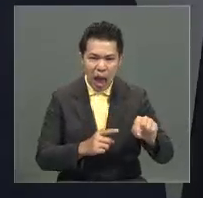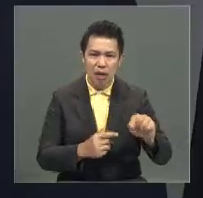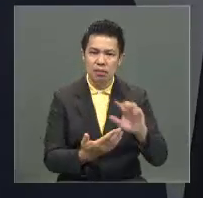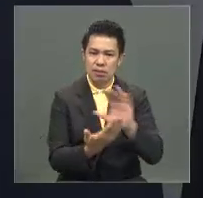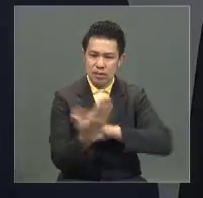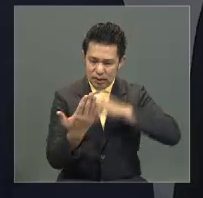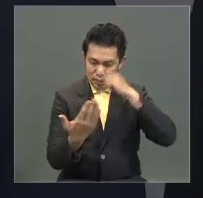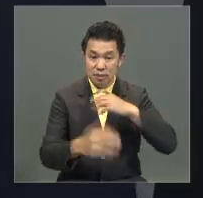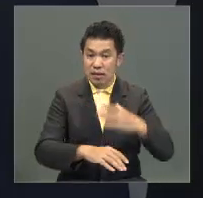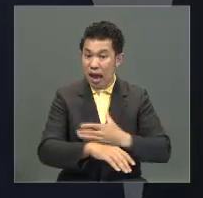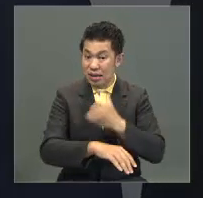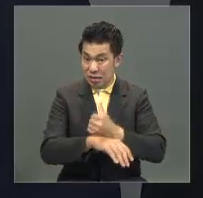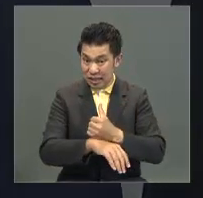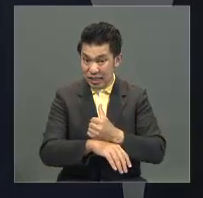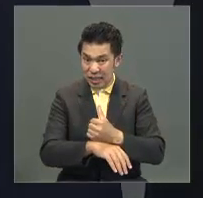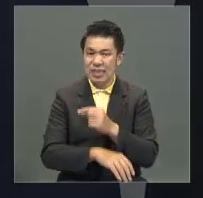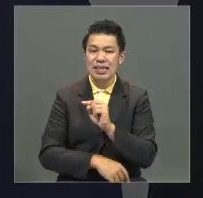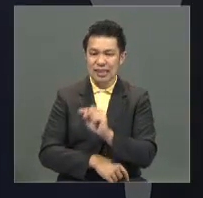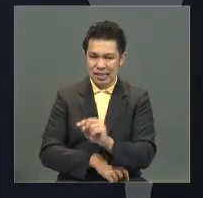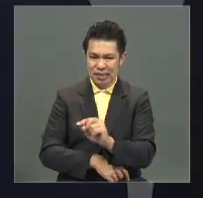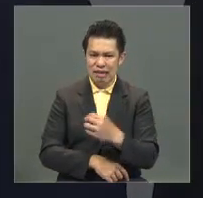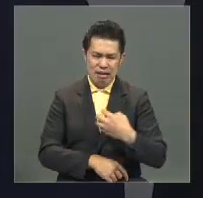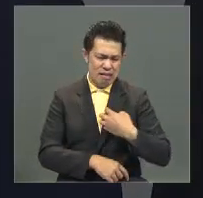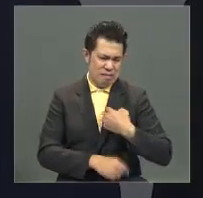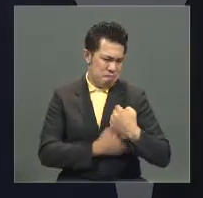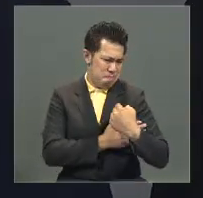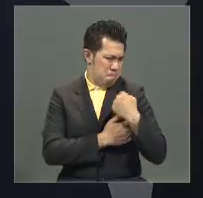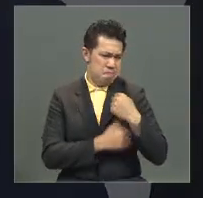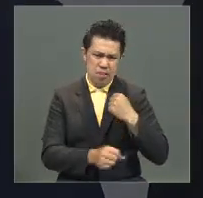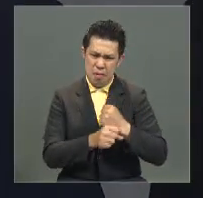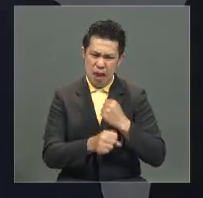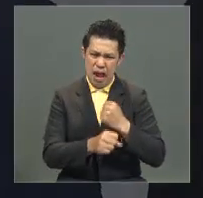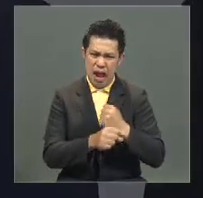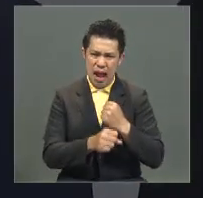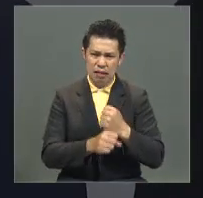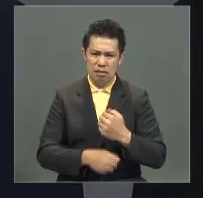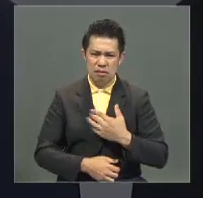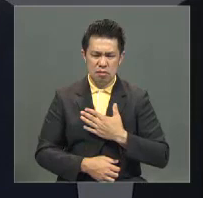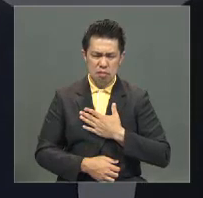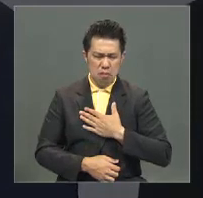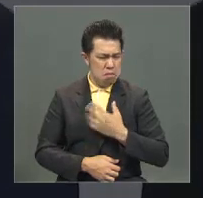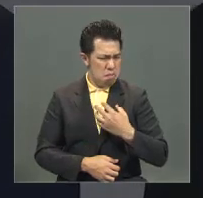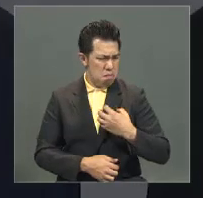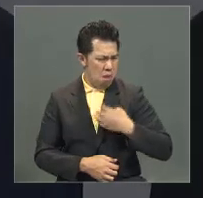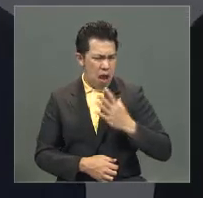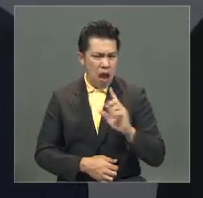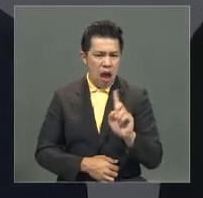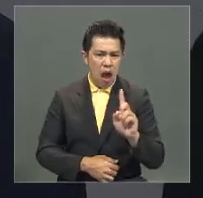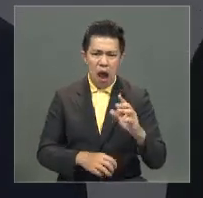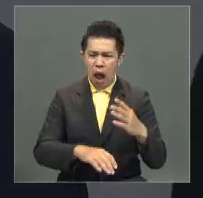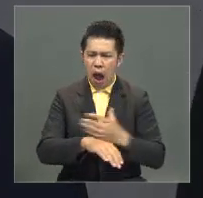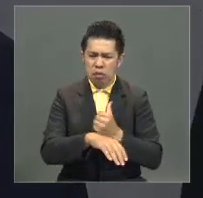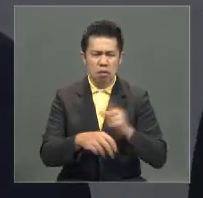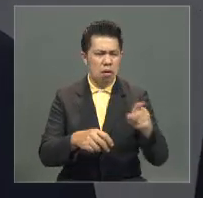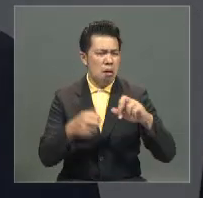องเป็นสถานการณ์ที่ต้องการพลังในการทำงานเราไม่อยากเห็นการเมืองเป็นอุปส